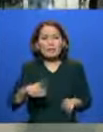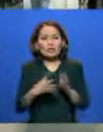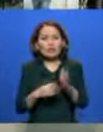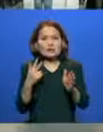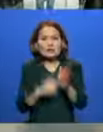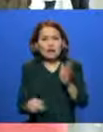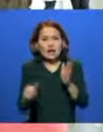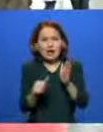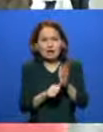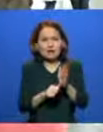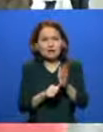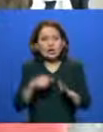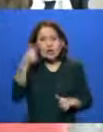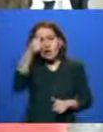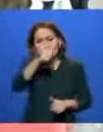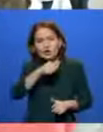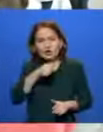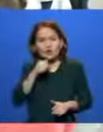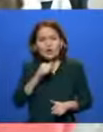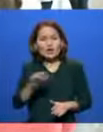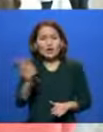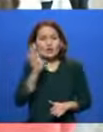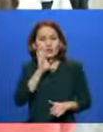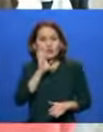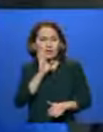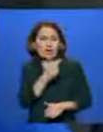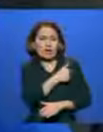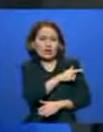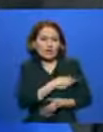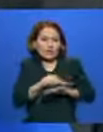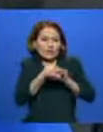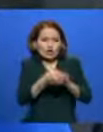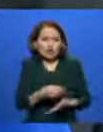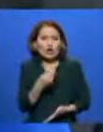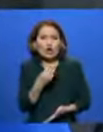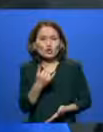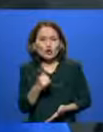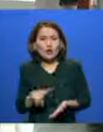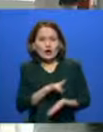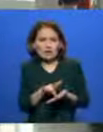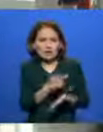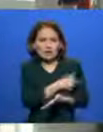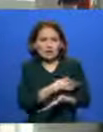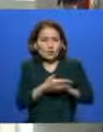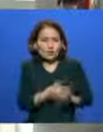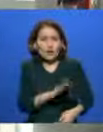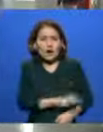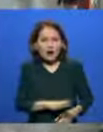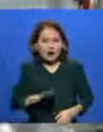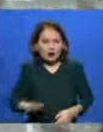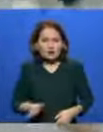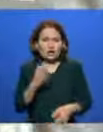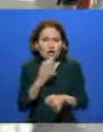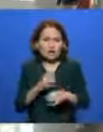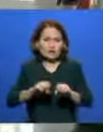1986 жылы туылған Әсем Шаяхметова 20 қаңтарда Шу қалалық ауруханасына жеткізілген. Науқастың аяқ және жамбас сүйектері